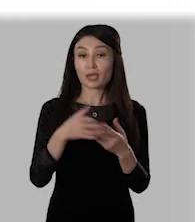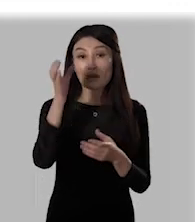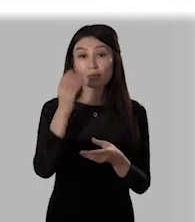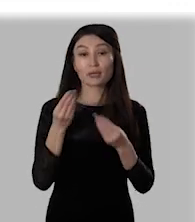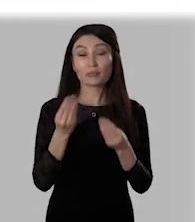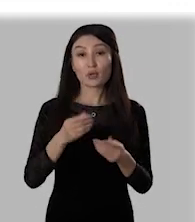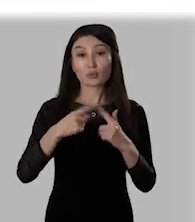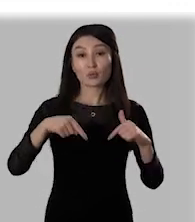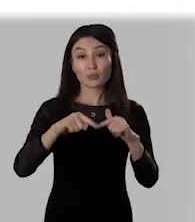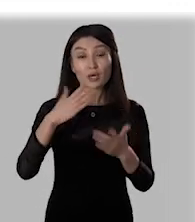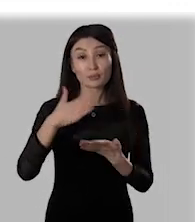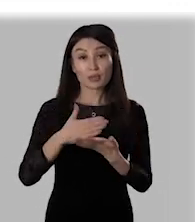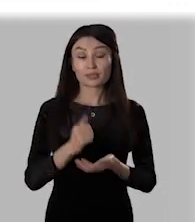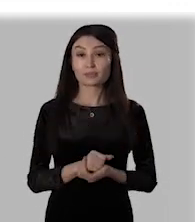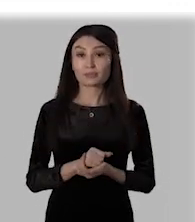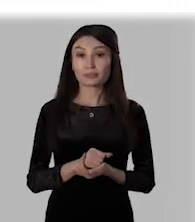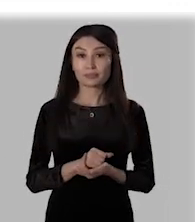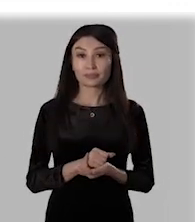бар.